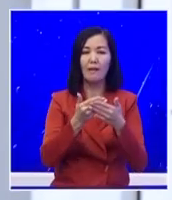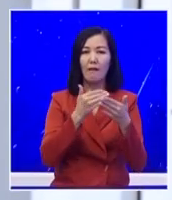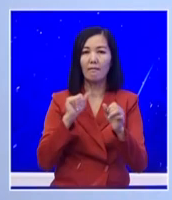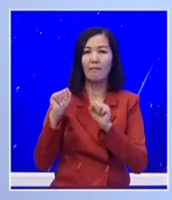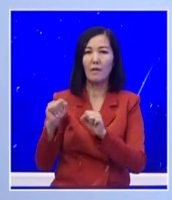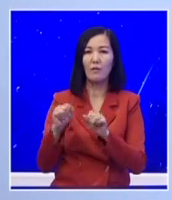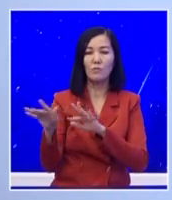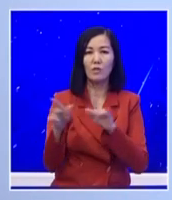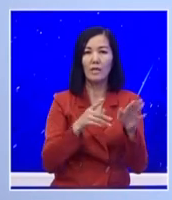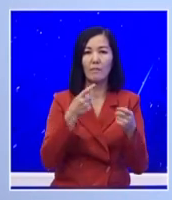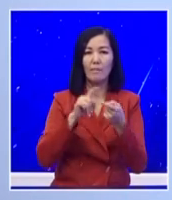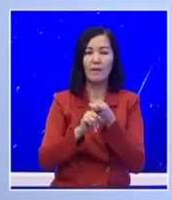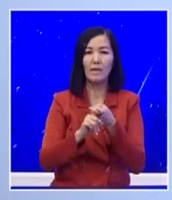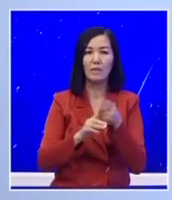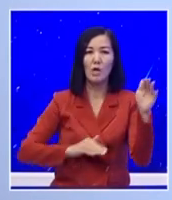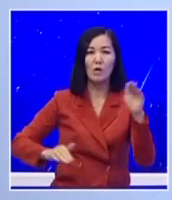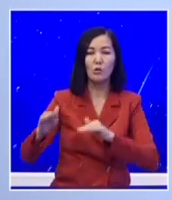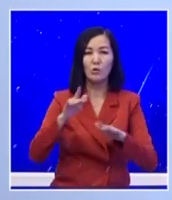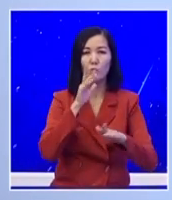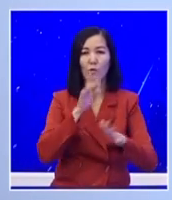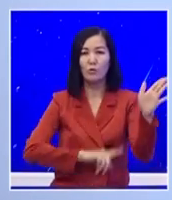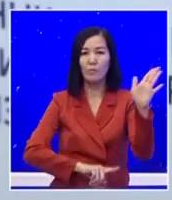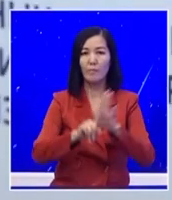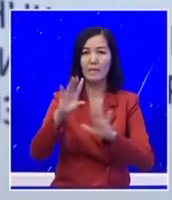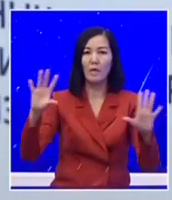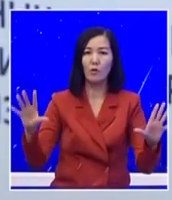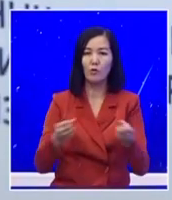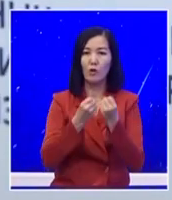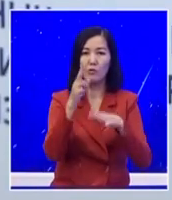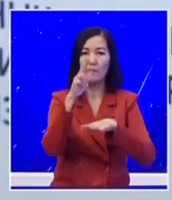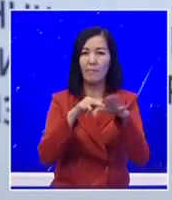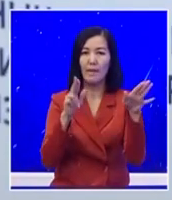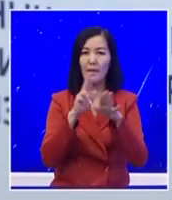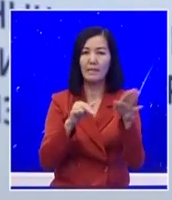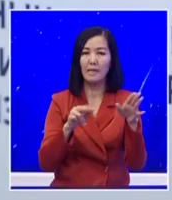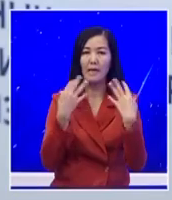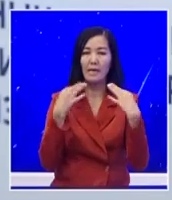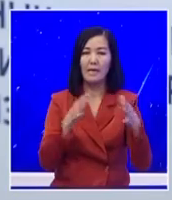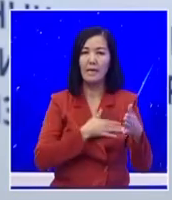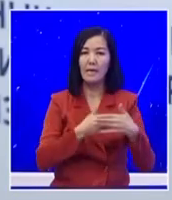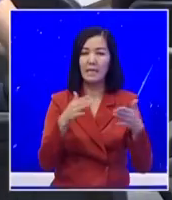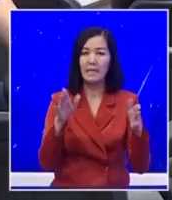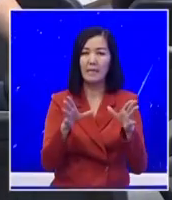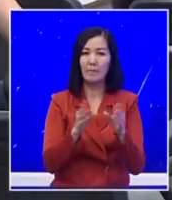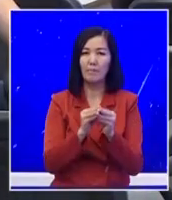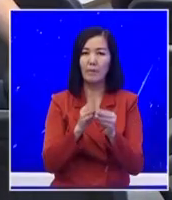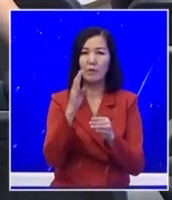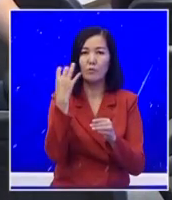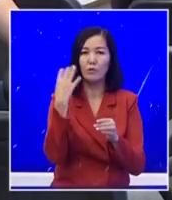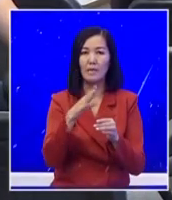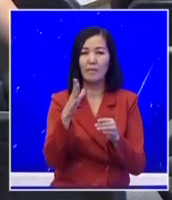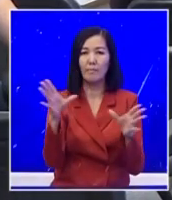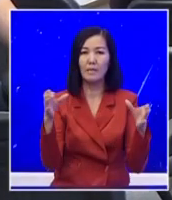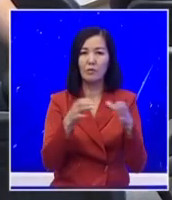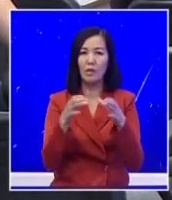шараларымен байланыстырады. Жүзу маусымы басталғаннан бері құтқарушылар, полиция өкілдері, еріктілермен қоса 445 патрульдеу